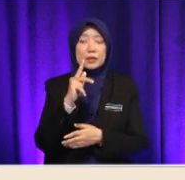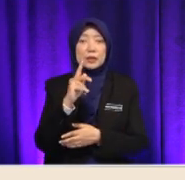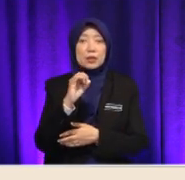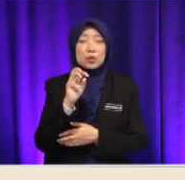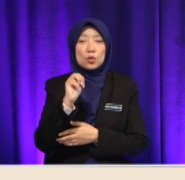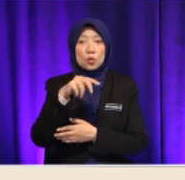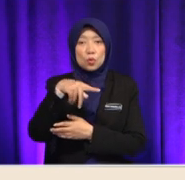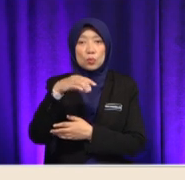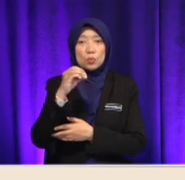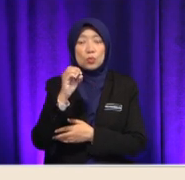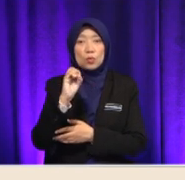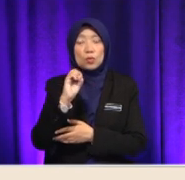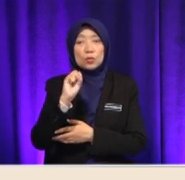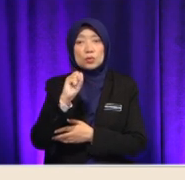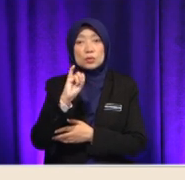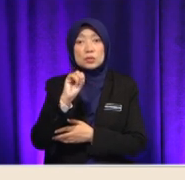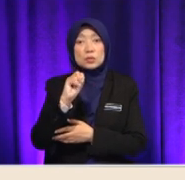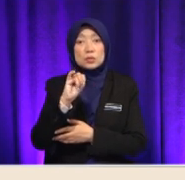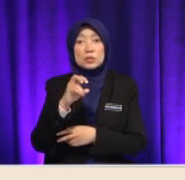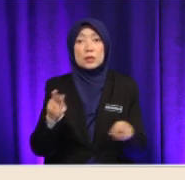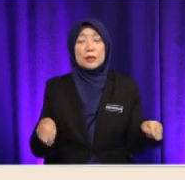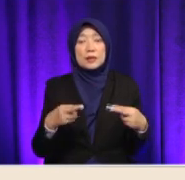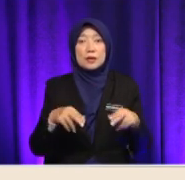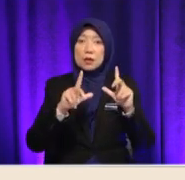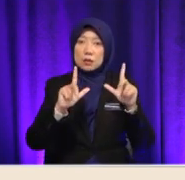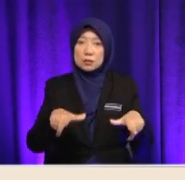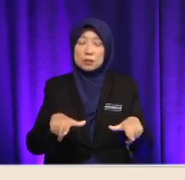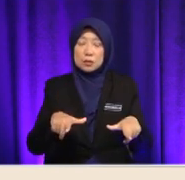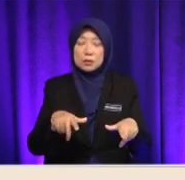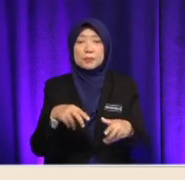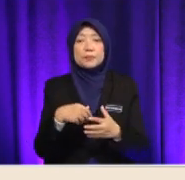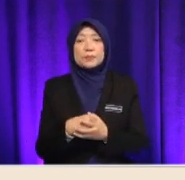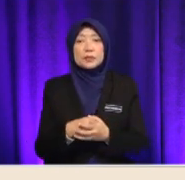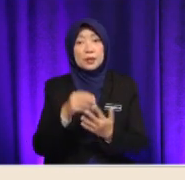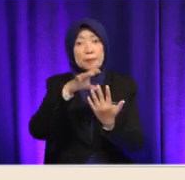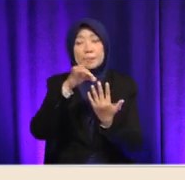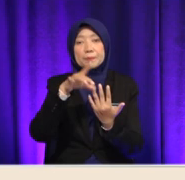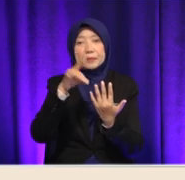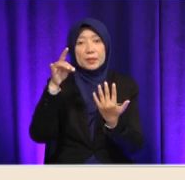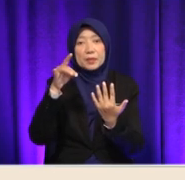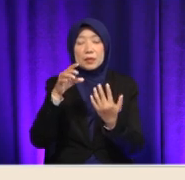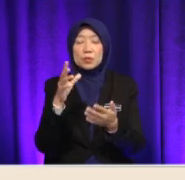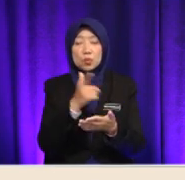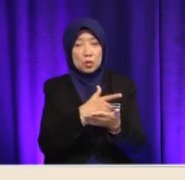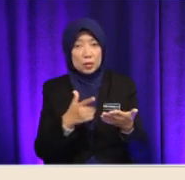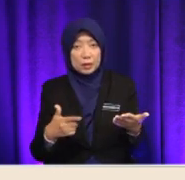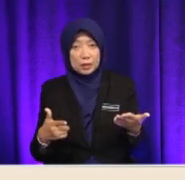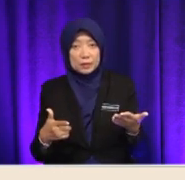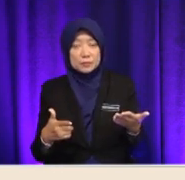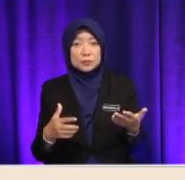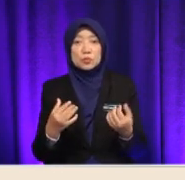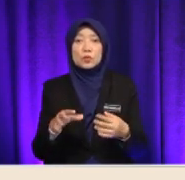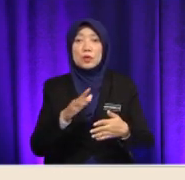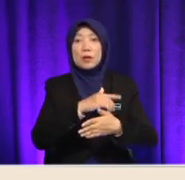akan membuat pengesahan komposisi mereka letak dipilih Ah ini kita udah buat lakaran bila ada laporan